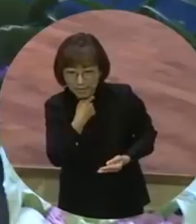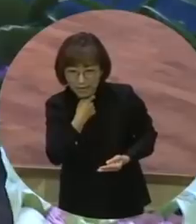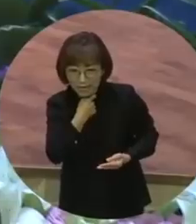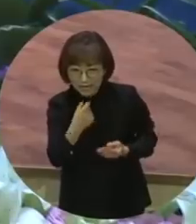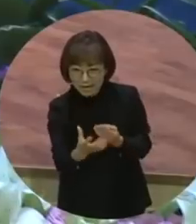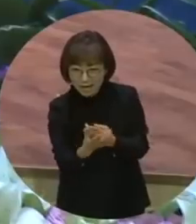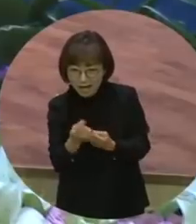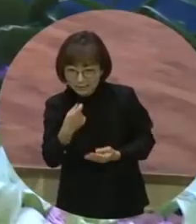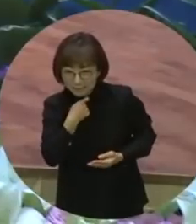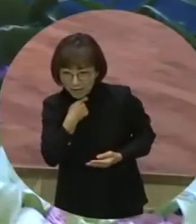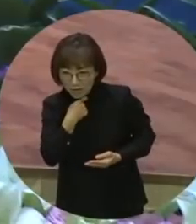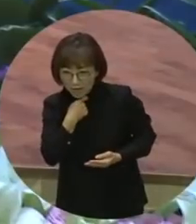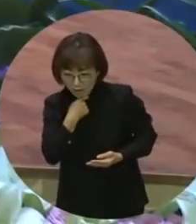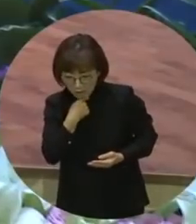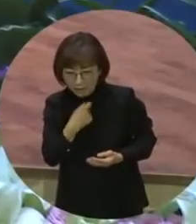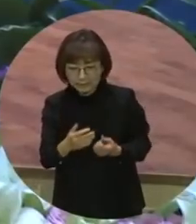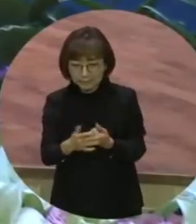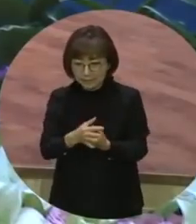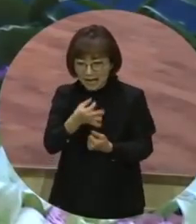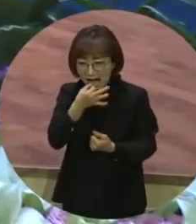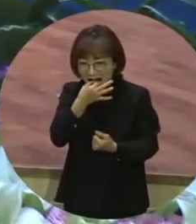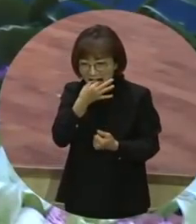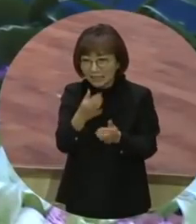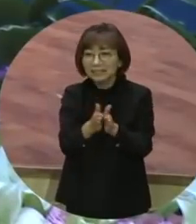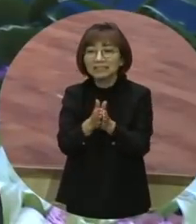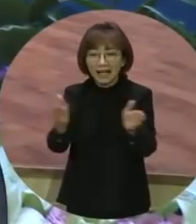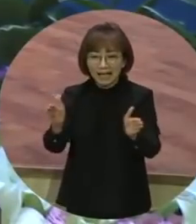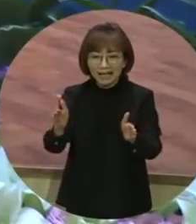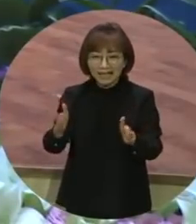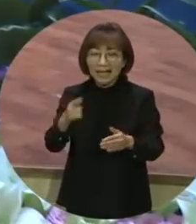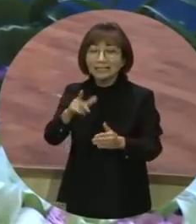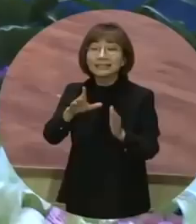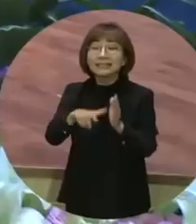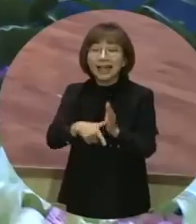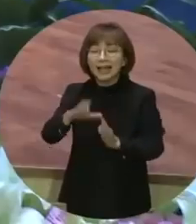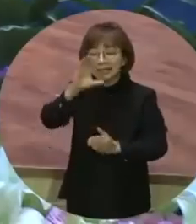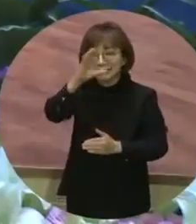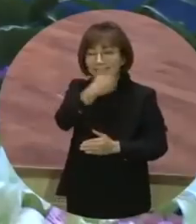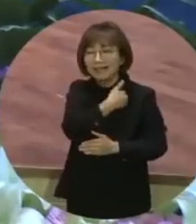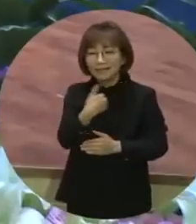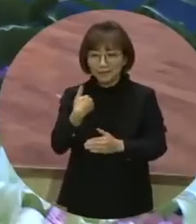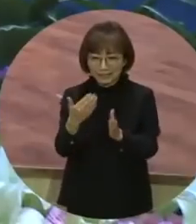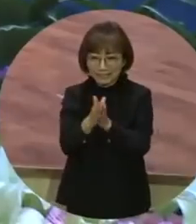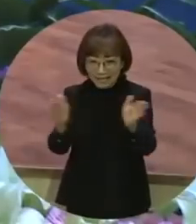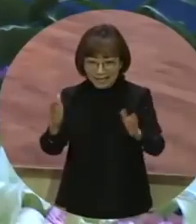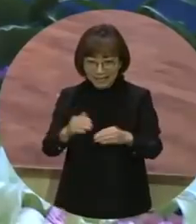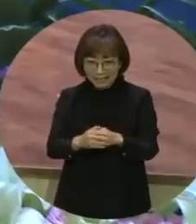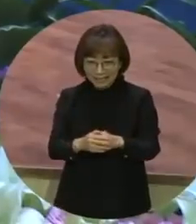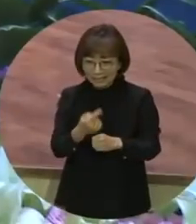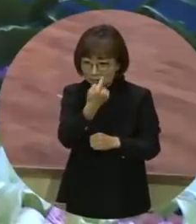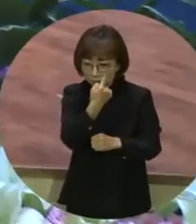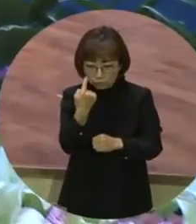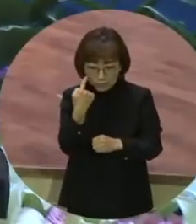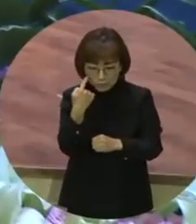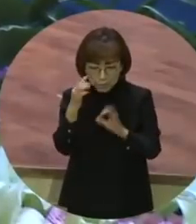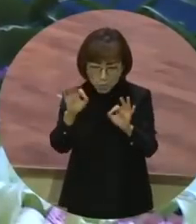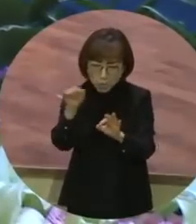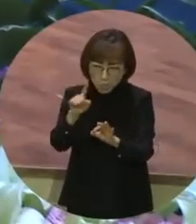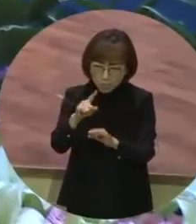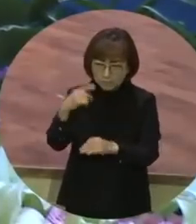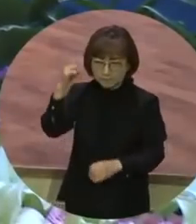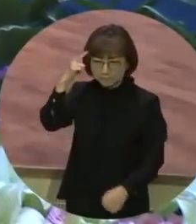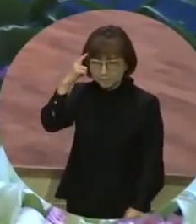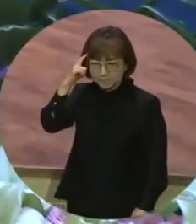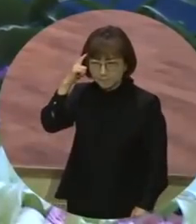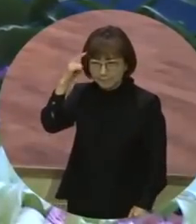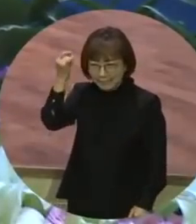시작하면서 타락하기 시작한 것이 그때 생긴 가톨릭이에요. 이러면서 눈에 보이는 형상을 만들다 보니 마리아를 만든 거예요. 이 교구란